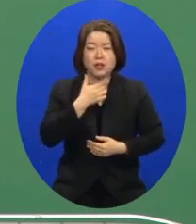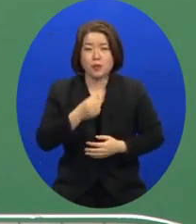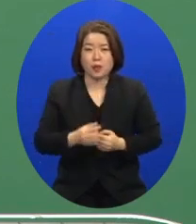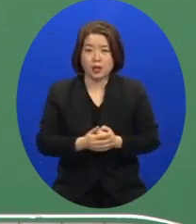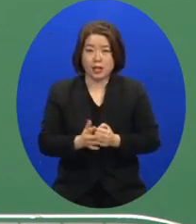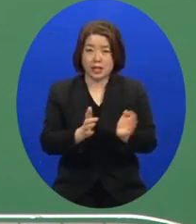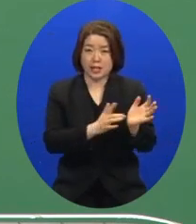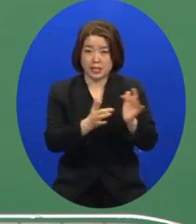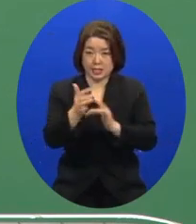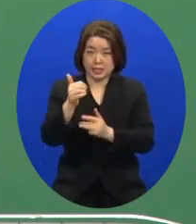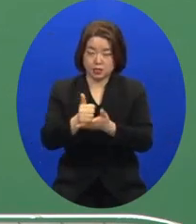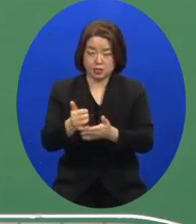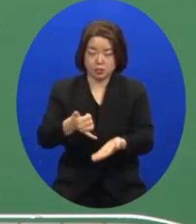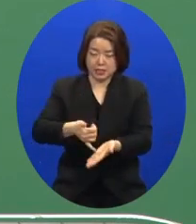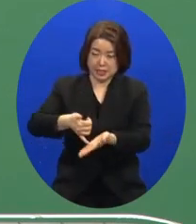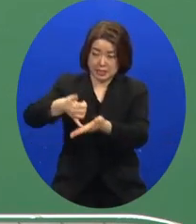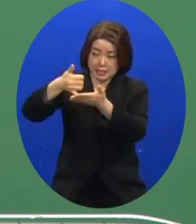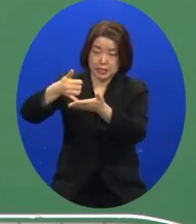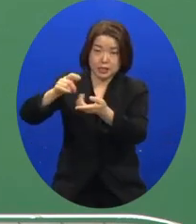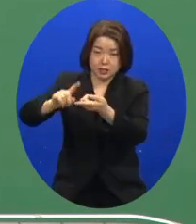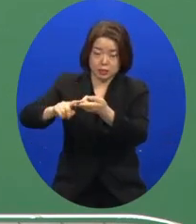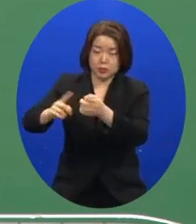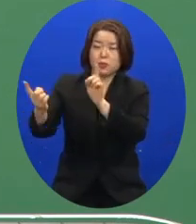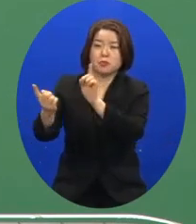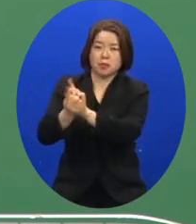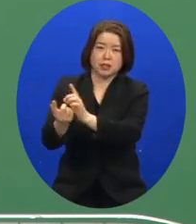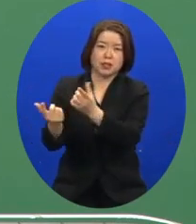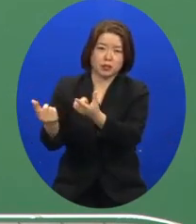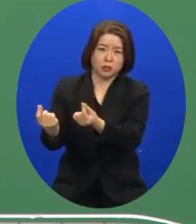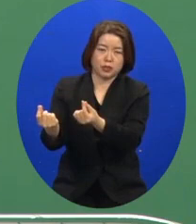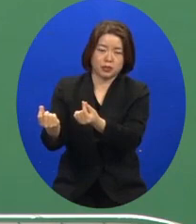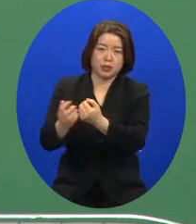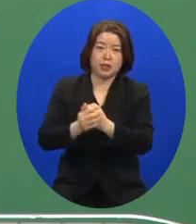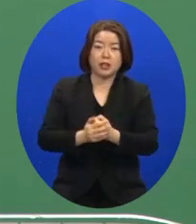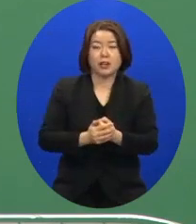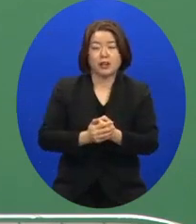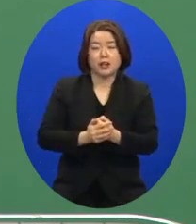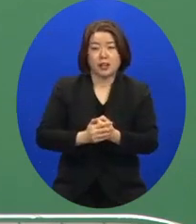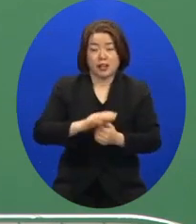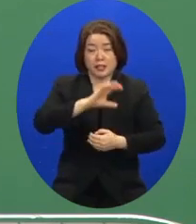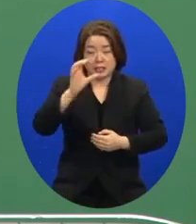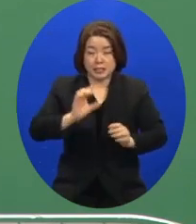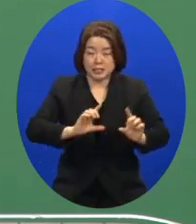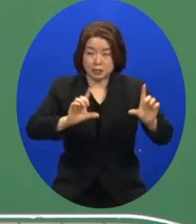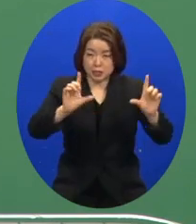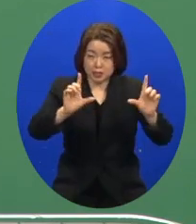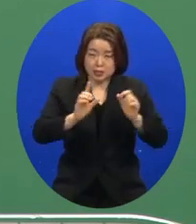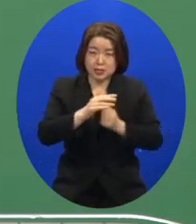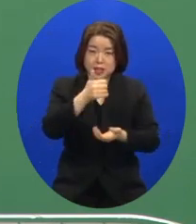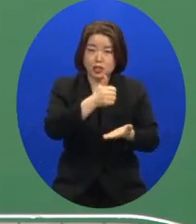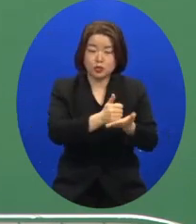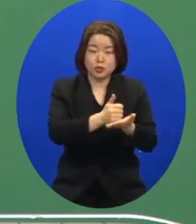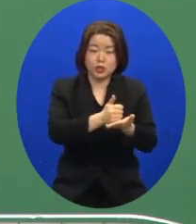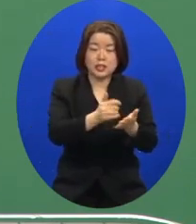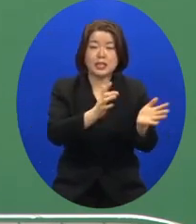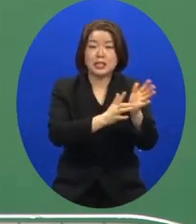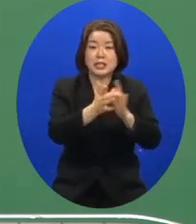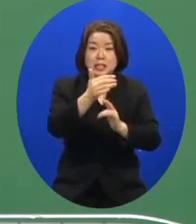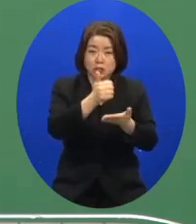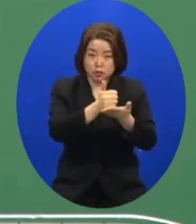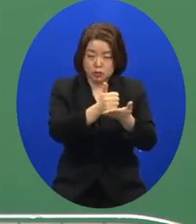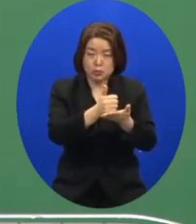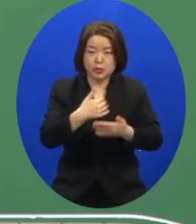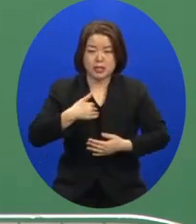그것은 예수님을 인격적으로 만나는 것입니다. 성탄절의 주인공인 예수님 그분을 내가 친밀히 아는